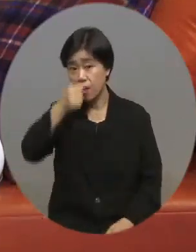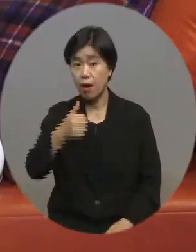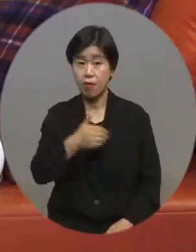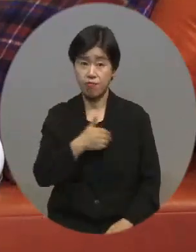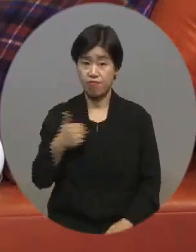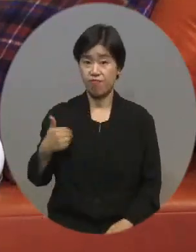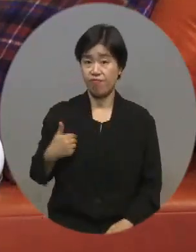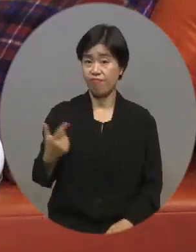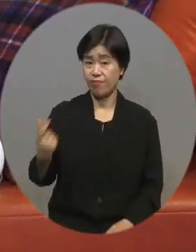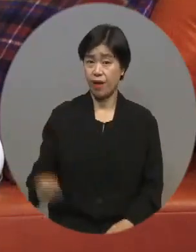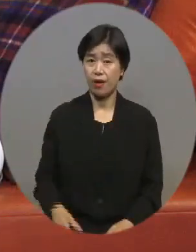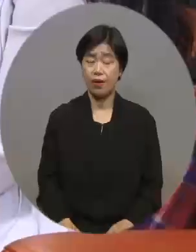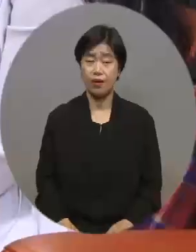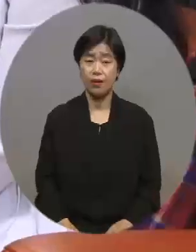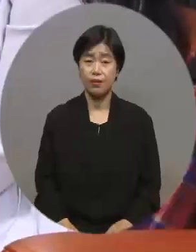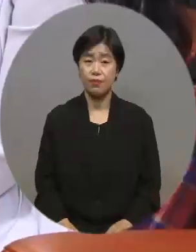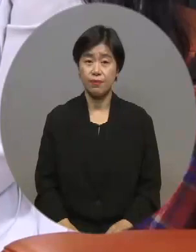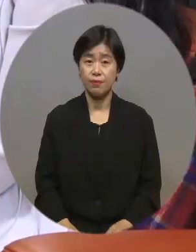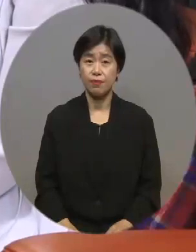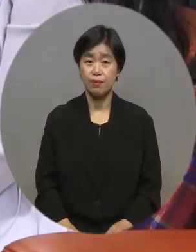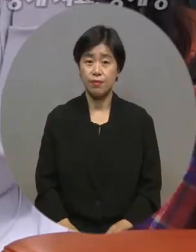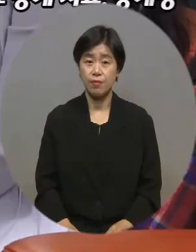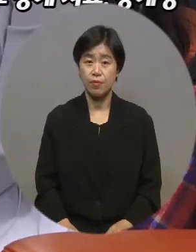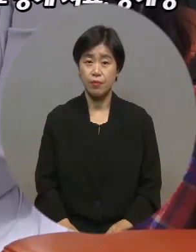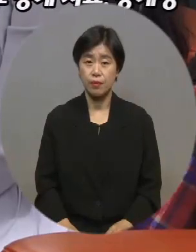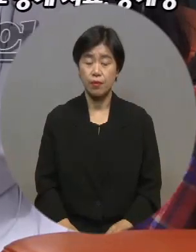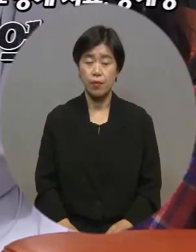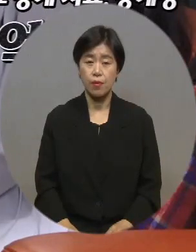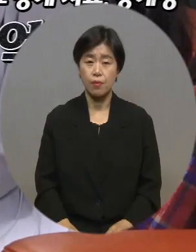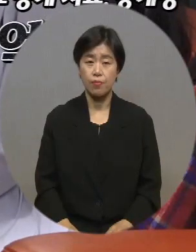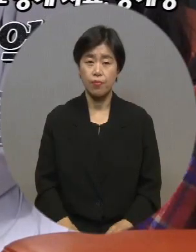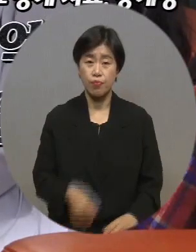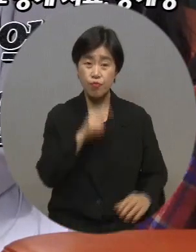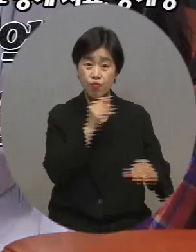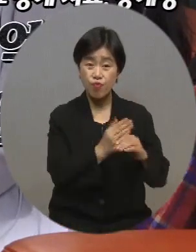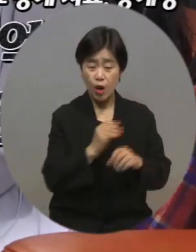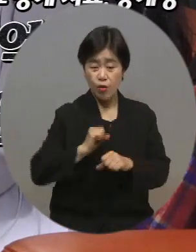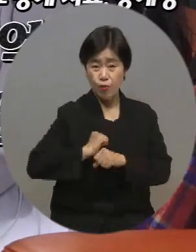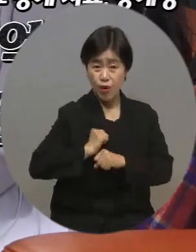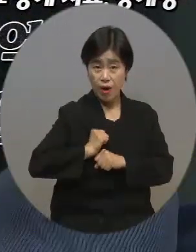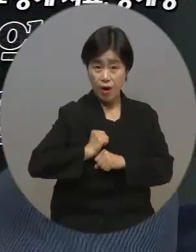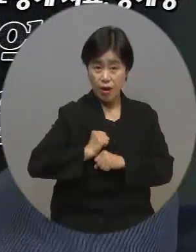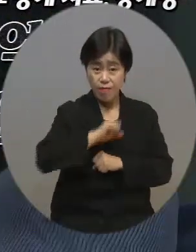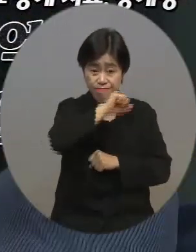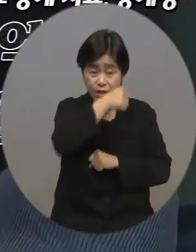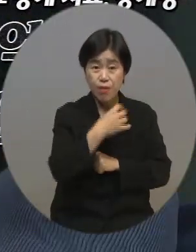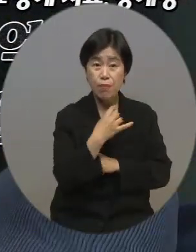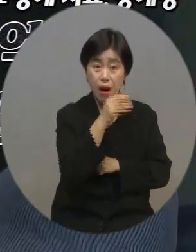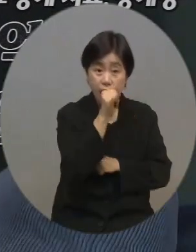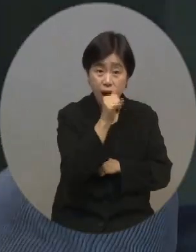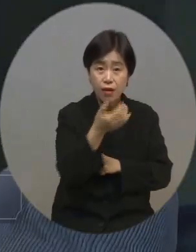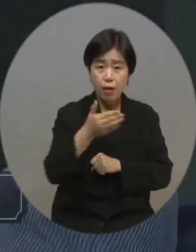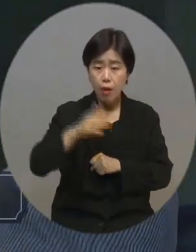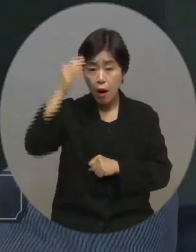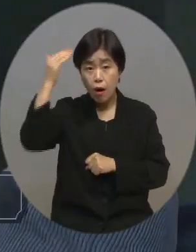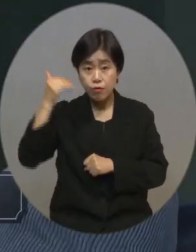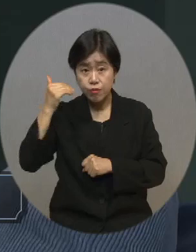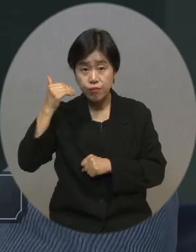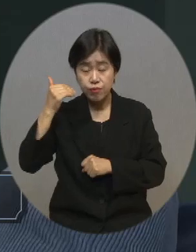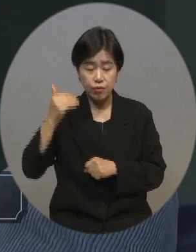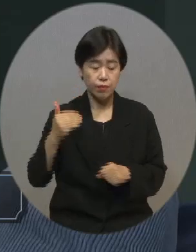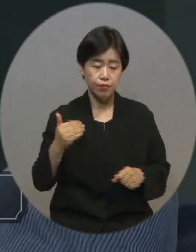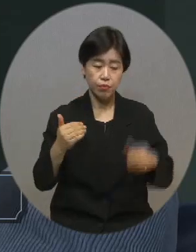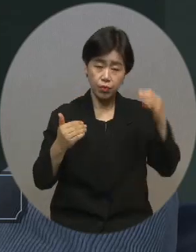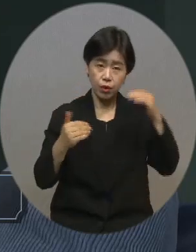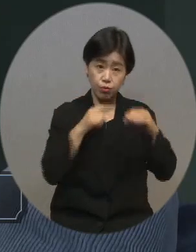상대도 안 됩니다. 그래도 한쪽으로 다 뭐라도 우리가 58배니까 상대가 되지가 않아요. 그리고 북한